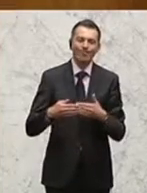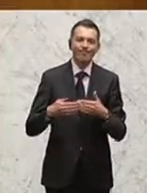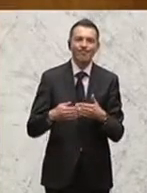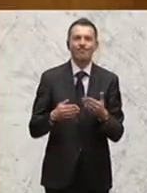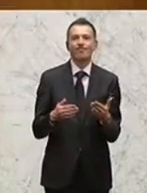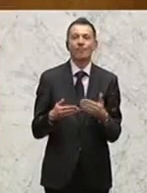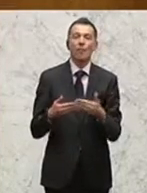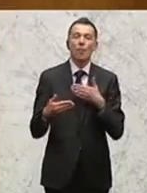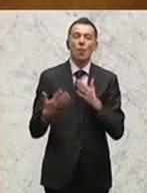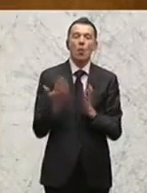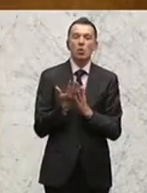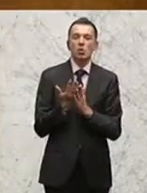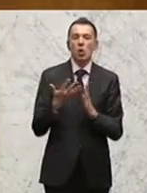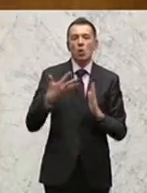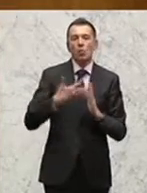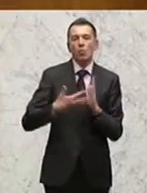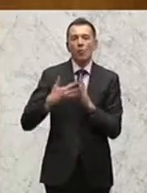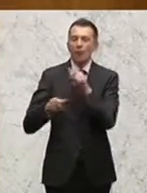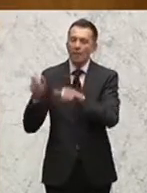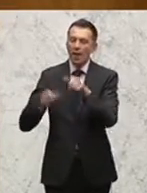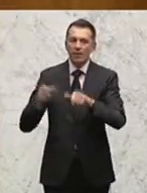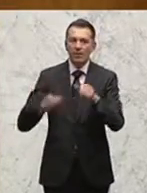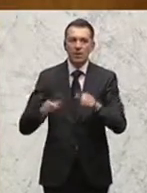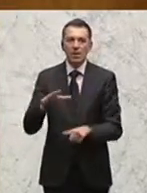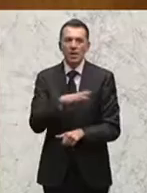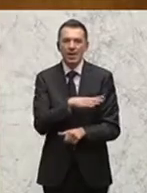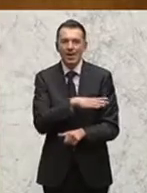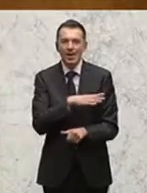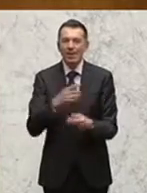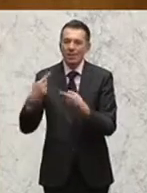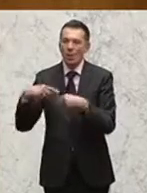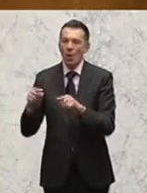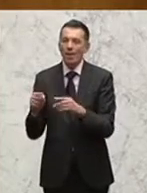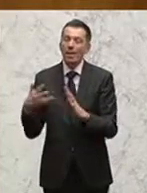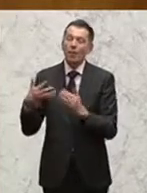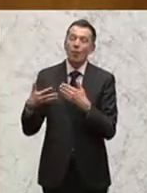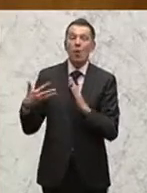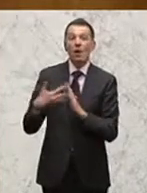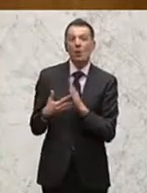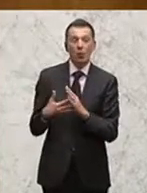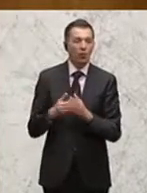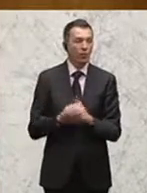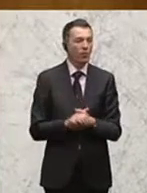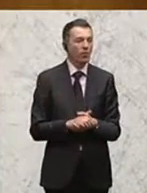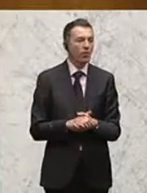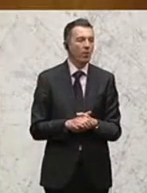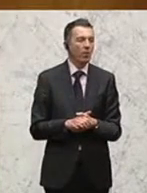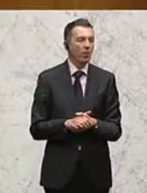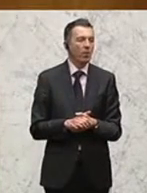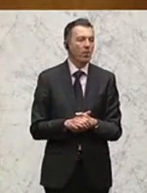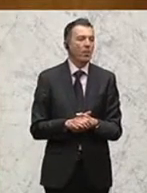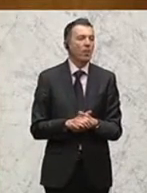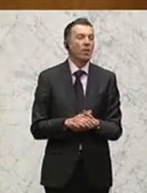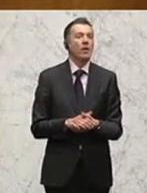lückenlose Vorabprüfung von Passagieren aus den Risikodestinationen passiert, sowie weiters im Rahmen